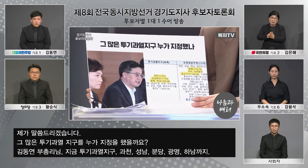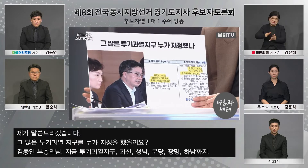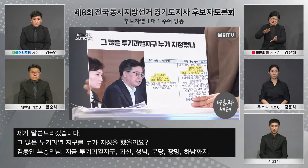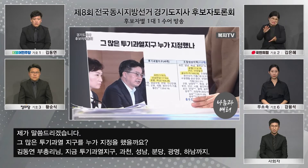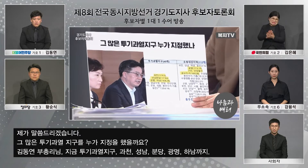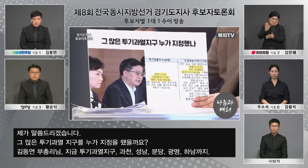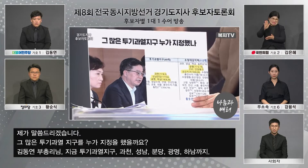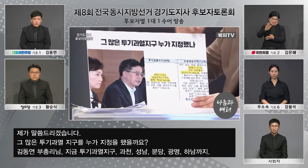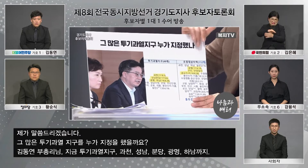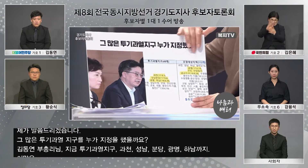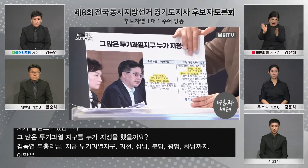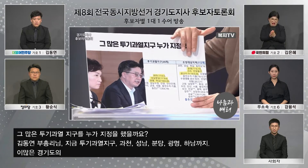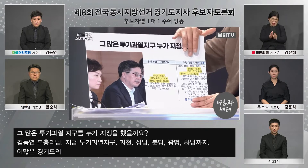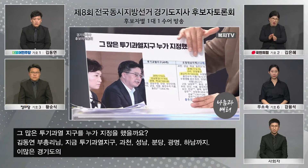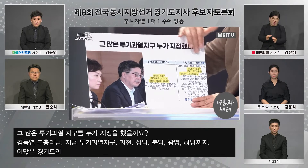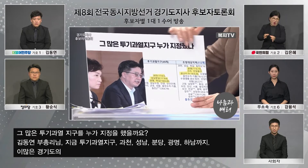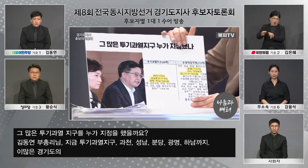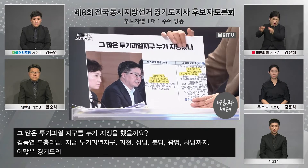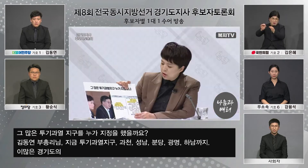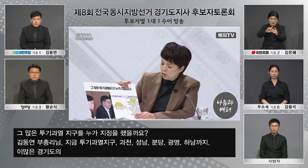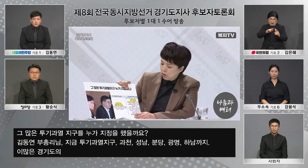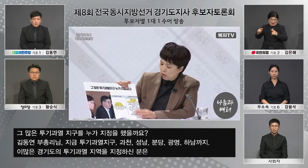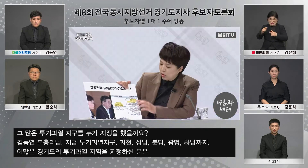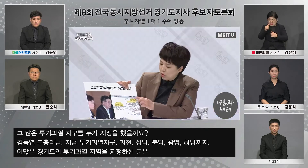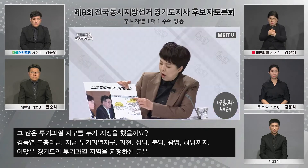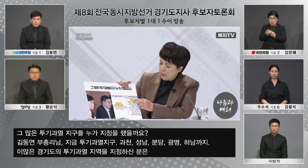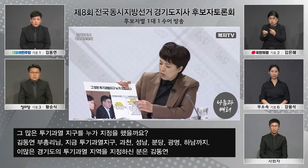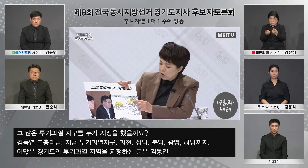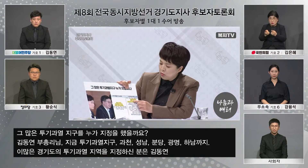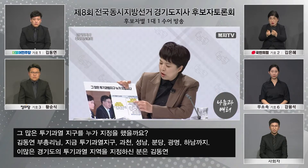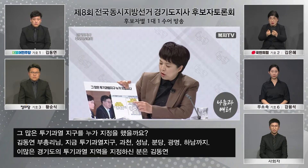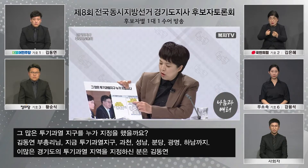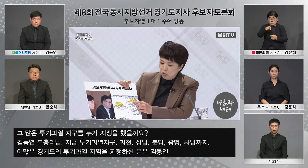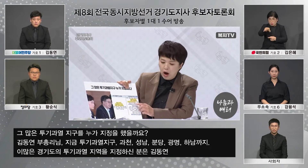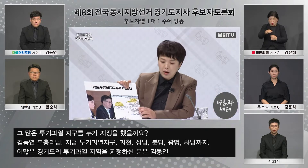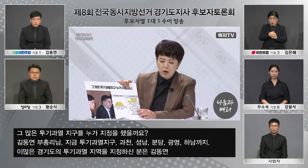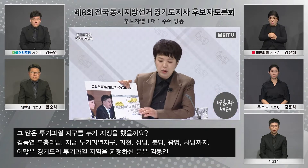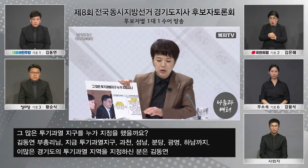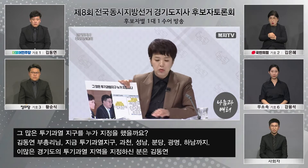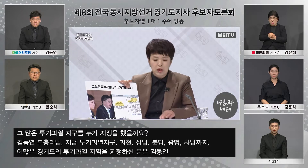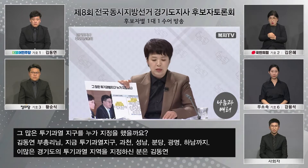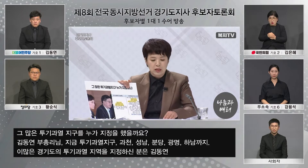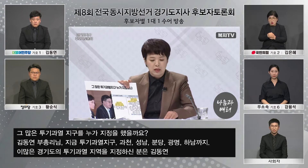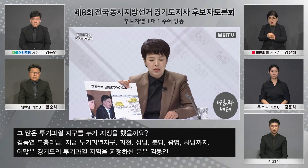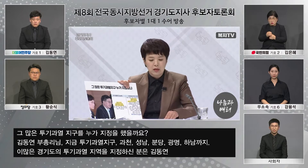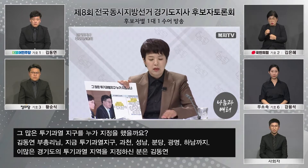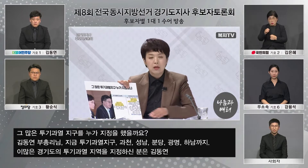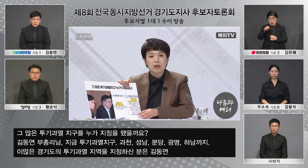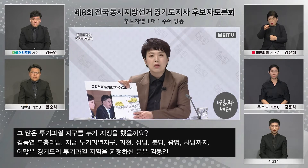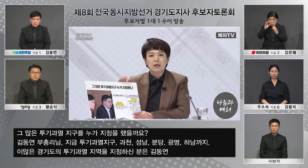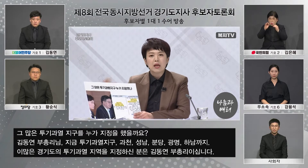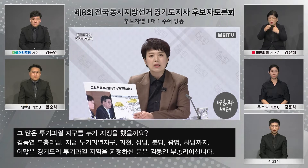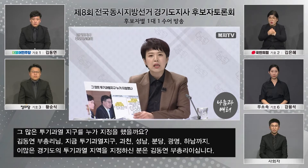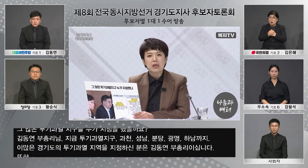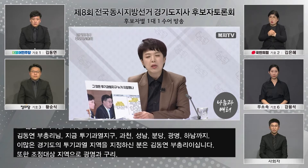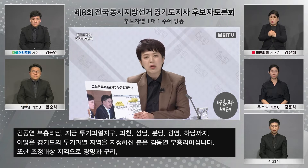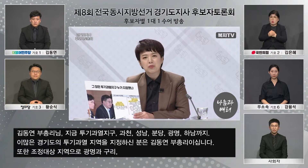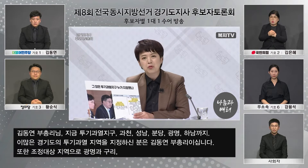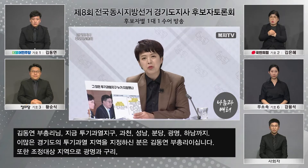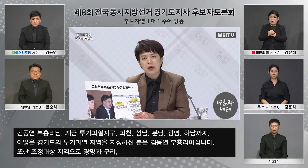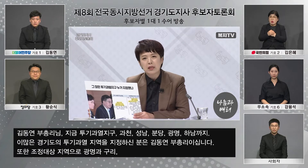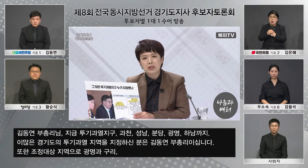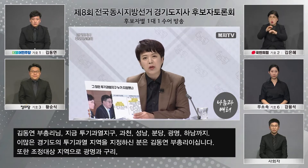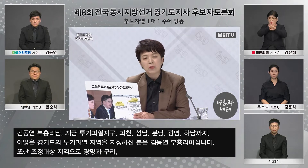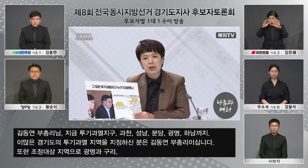김동연 부총리십니다. 또한 조정 대상 지역으로 광명과 구리, 광교 지구까지 그 당시에